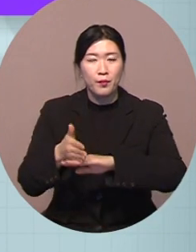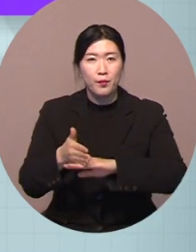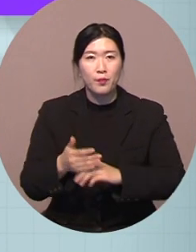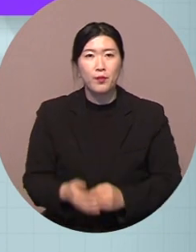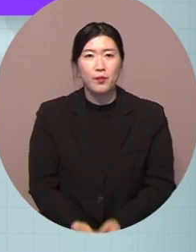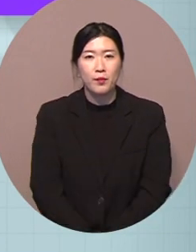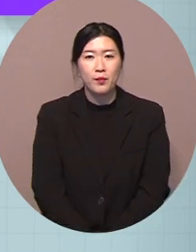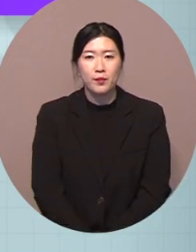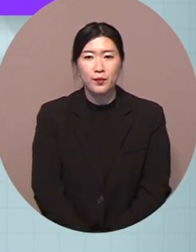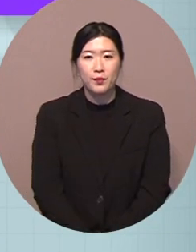다시 한번 감사드립니다